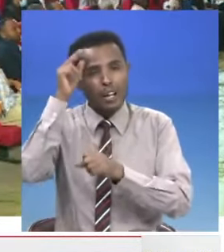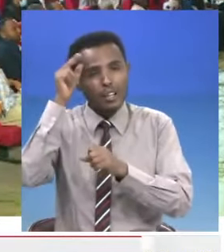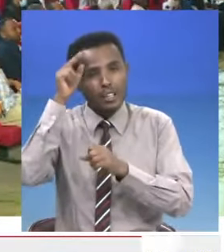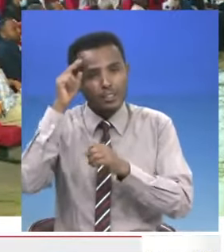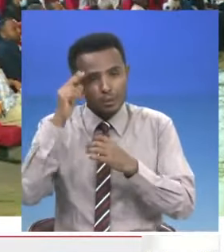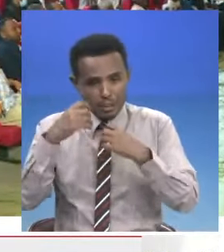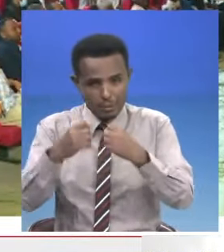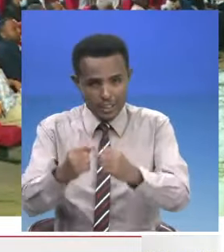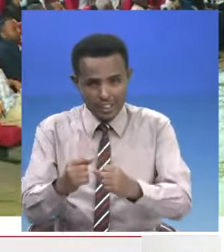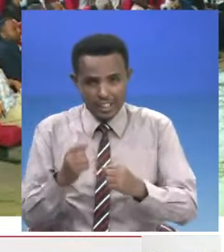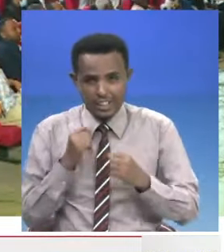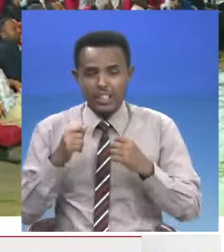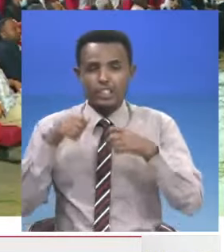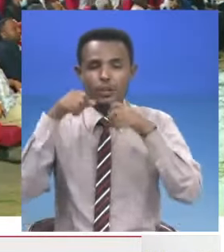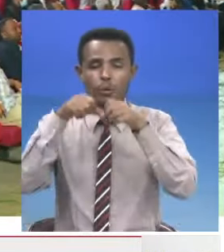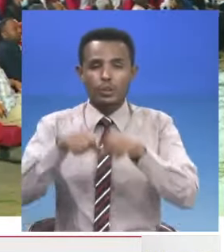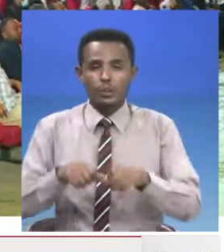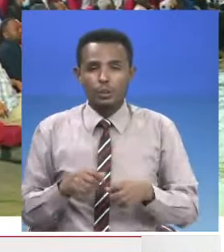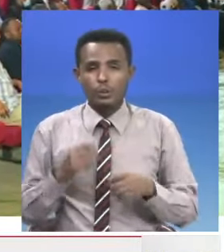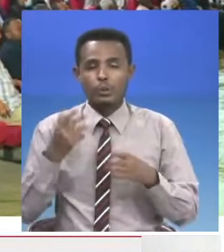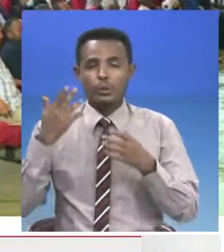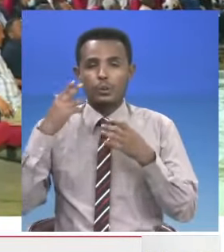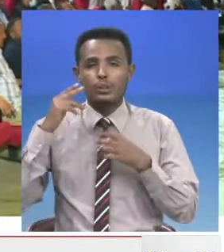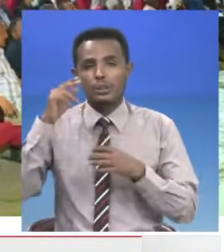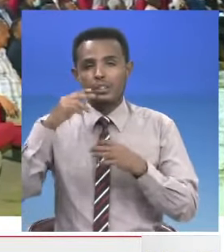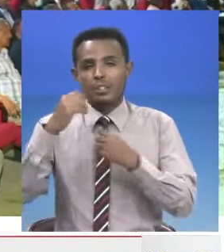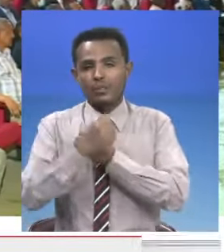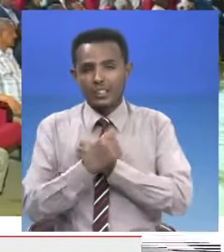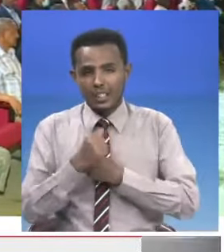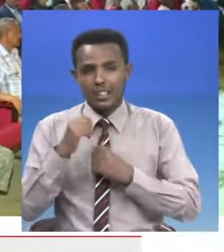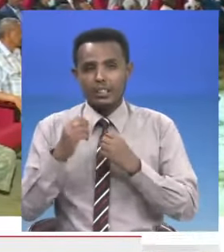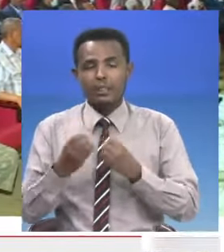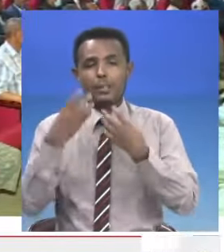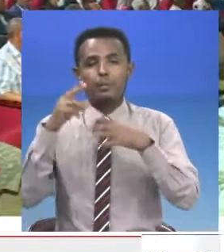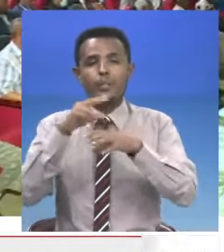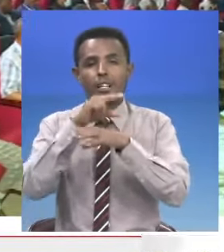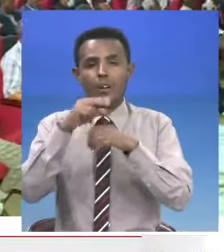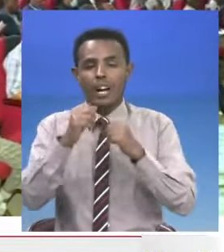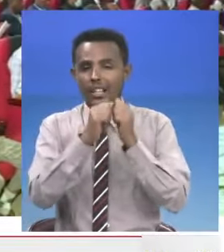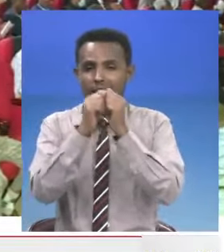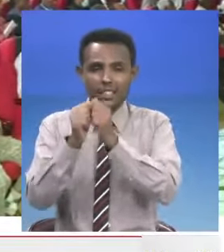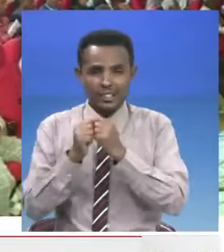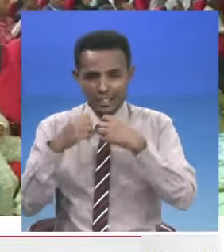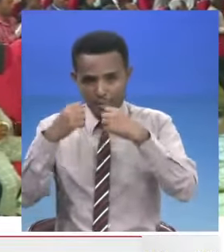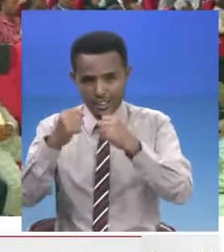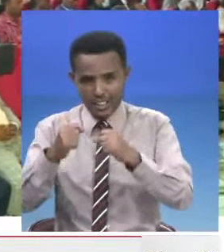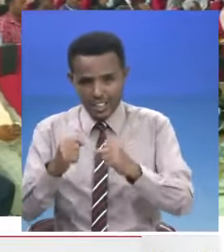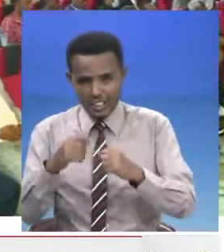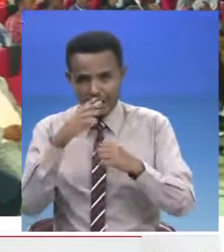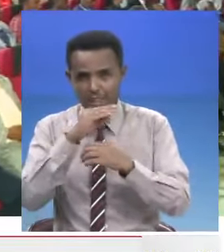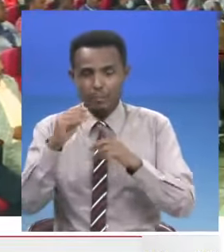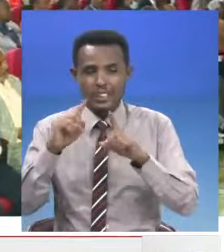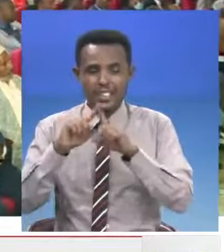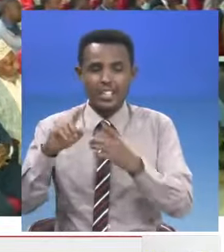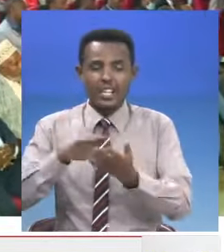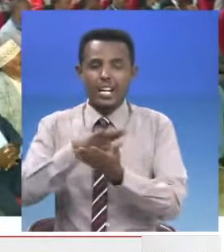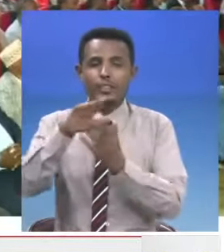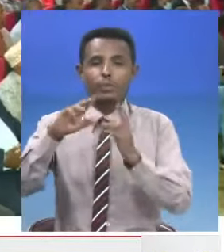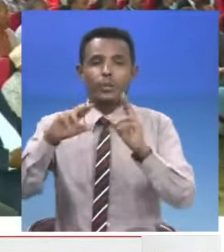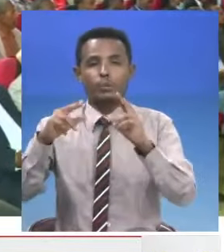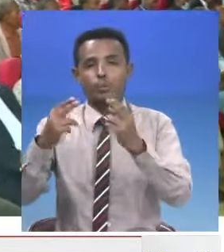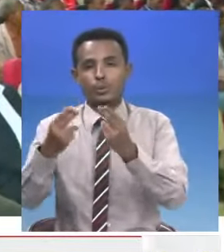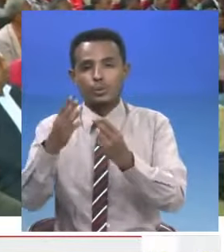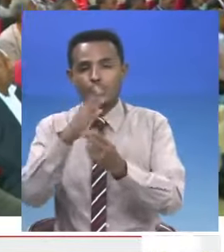የቆየውን የአንድነት የፍቅርና ህብረ ብሔራዊ አንድነትን በማጠናከር አሁን እያጋጠሙን ያሉትን ችግሮችና በተለይ አሸባሪው የትግራይ ወራሪ ቡድን